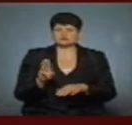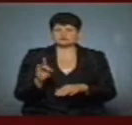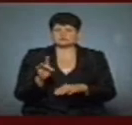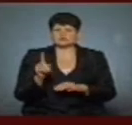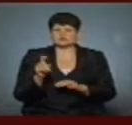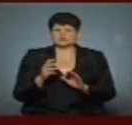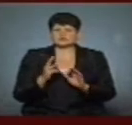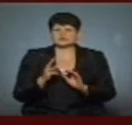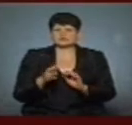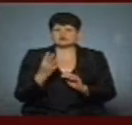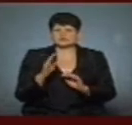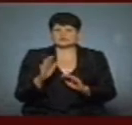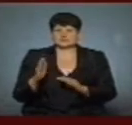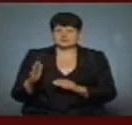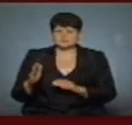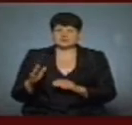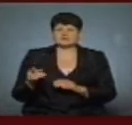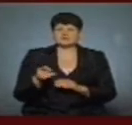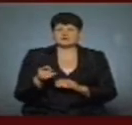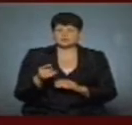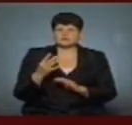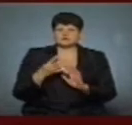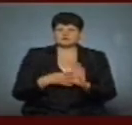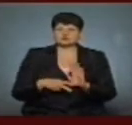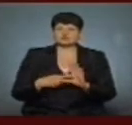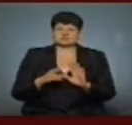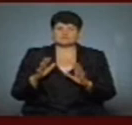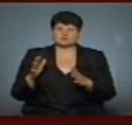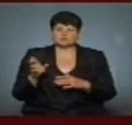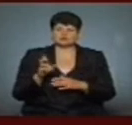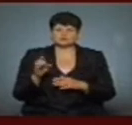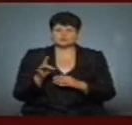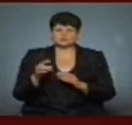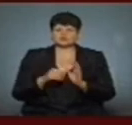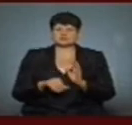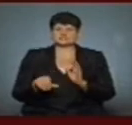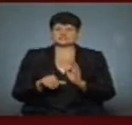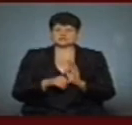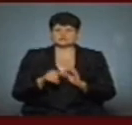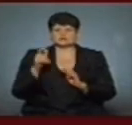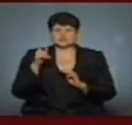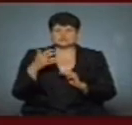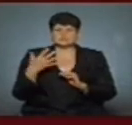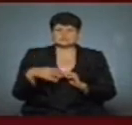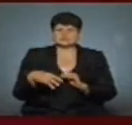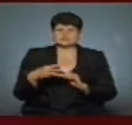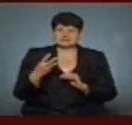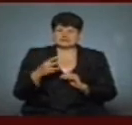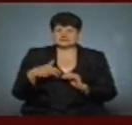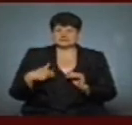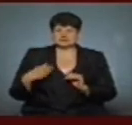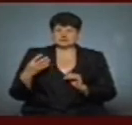район – 134 випадки. В Тернополі – 97 випадків, у Бучацькому районі – 66, у Чортківському – 53, у